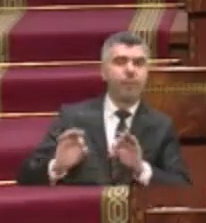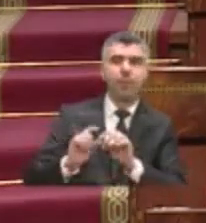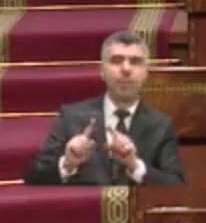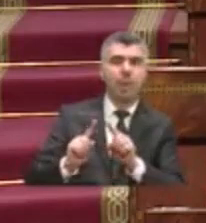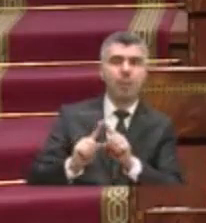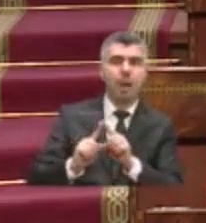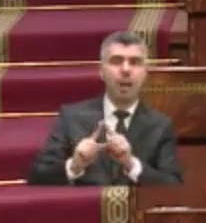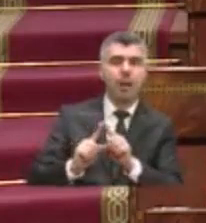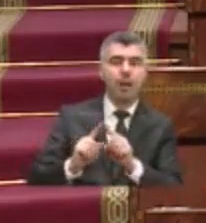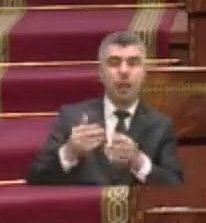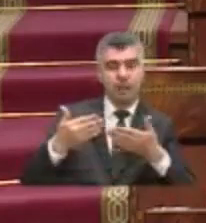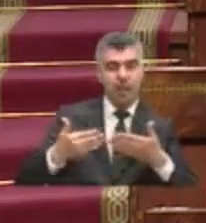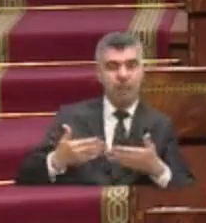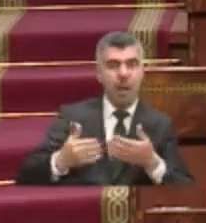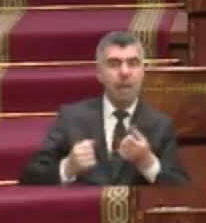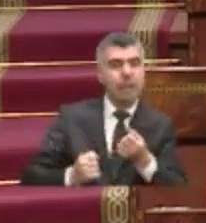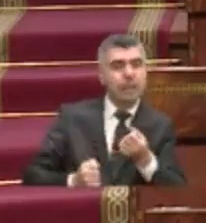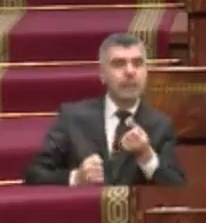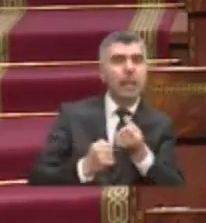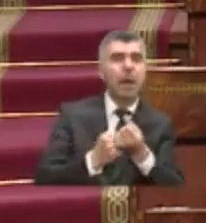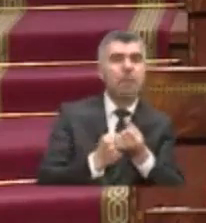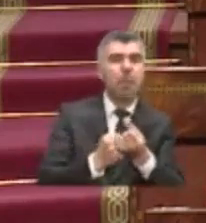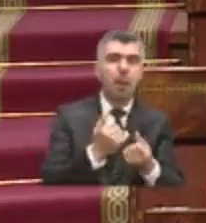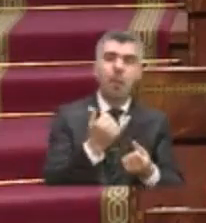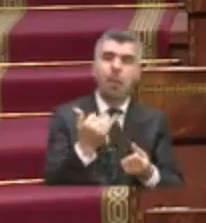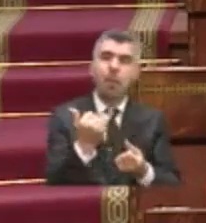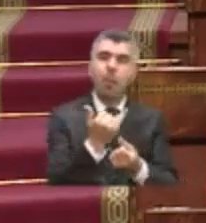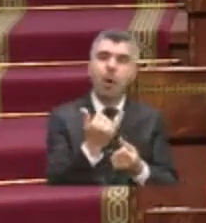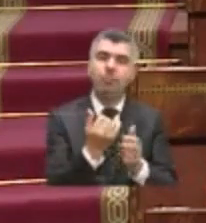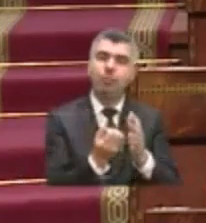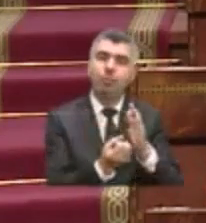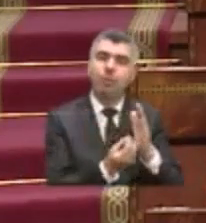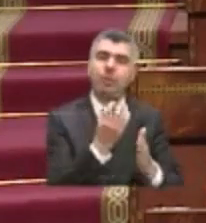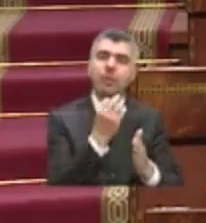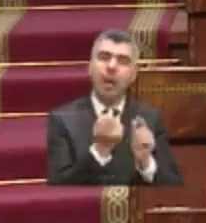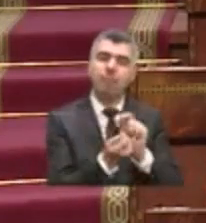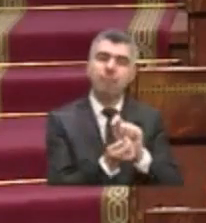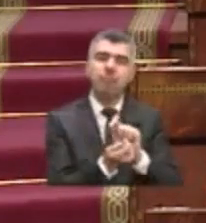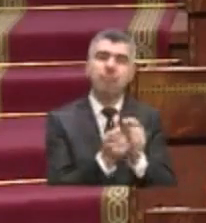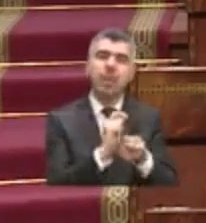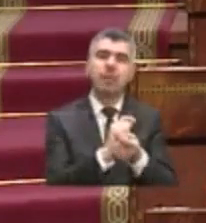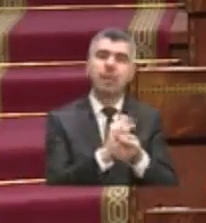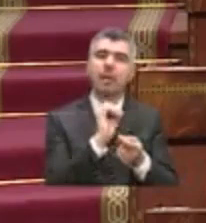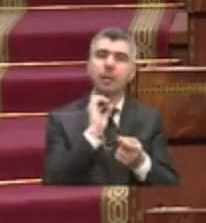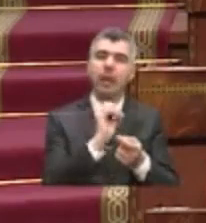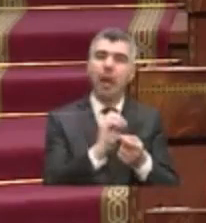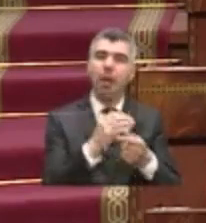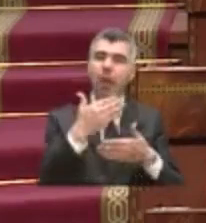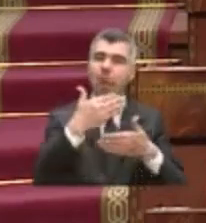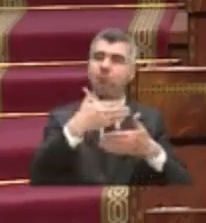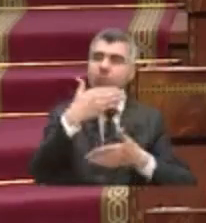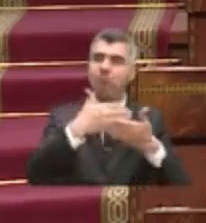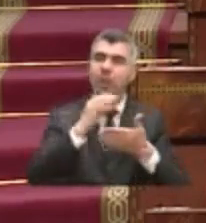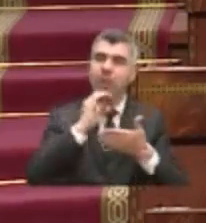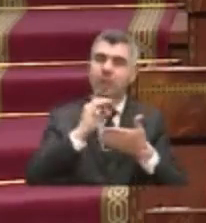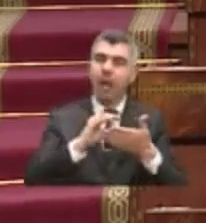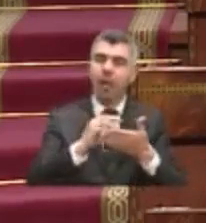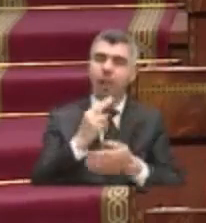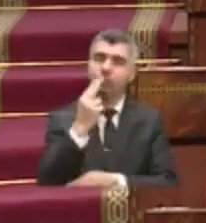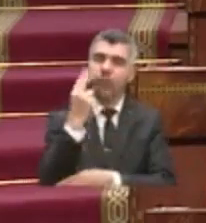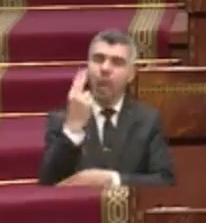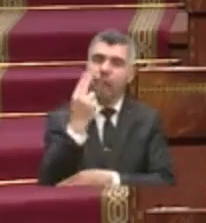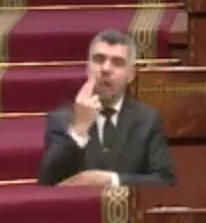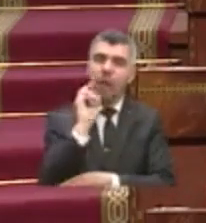دعمه، أو من حيث تحفيز وتشجيع التميز في مجاله، أو من حيث تعزيز البنيات التحتية المتعلقة